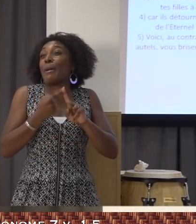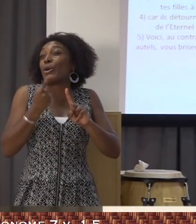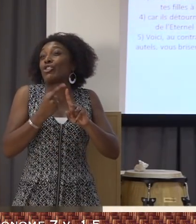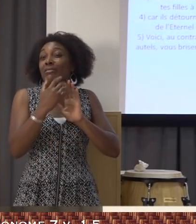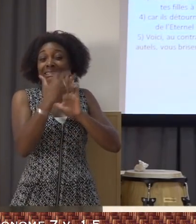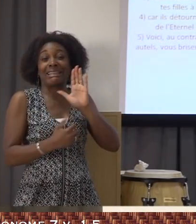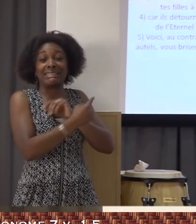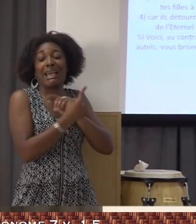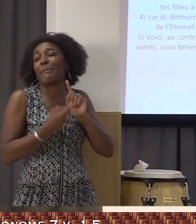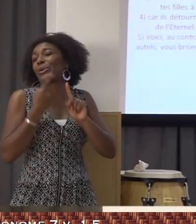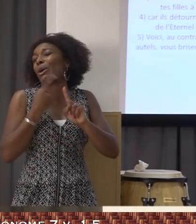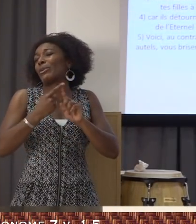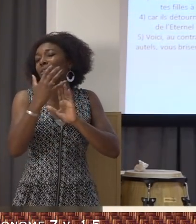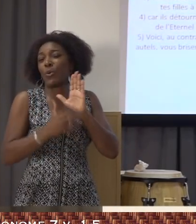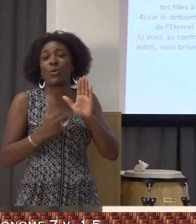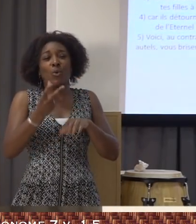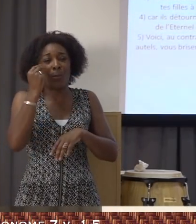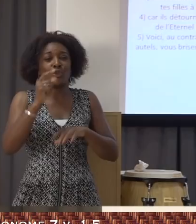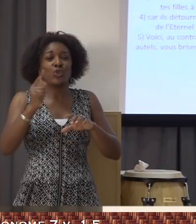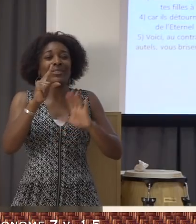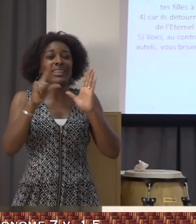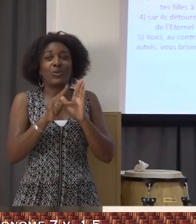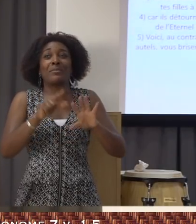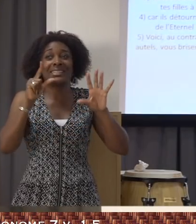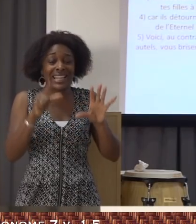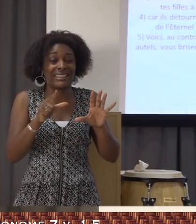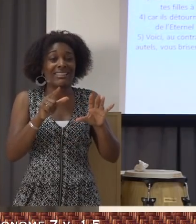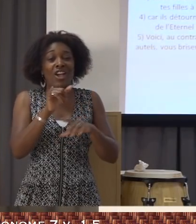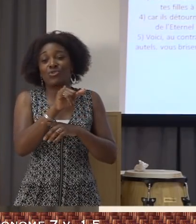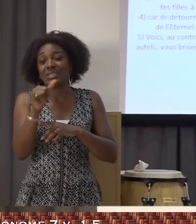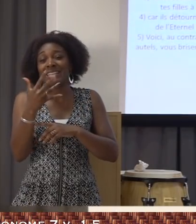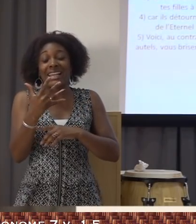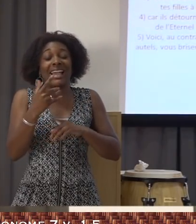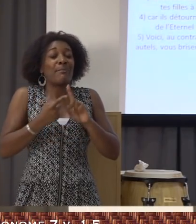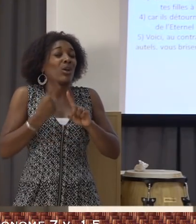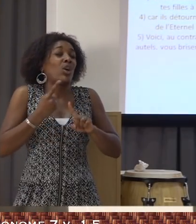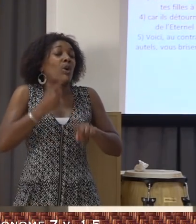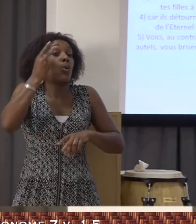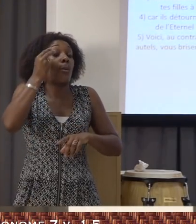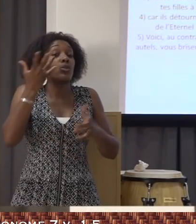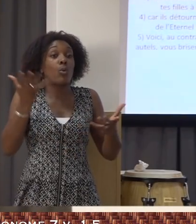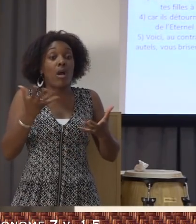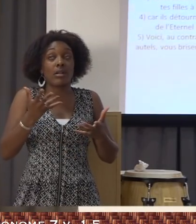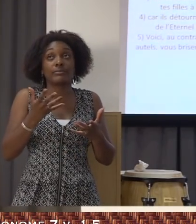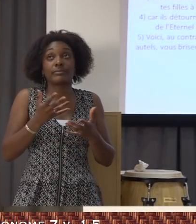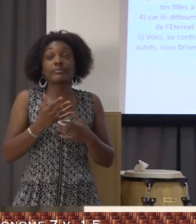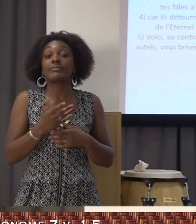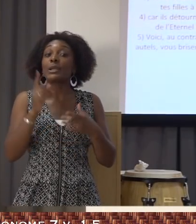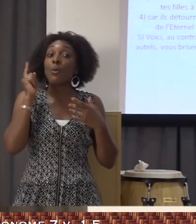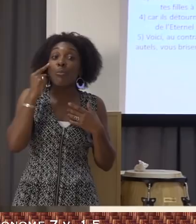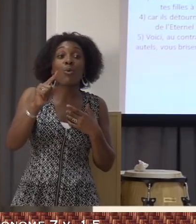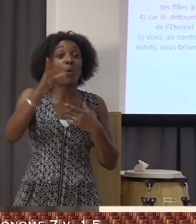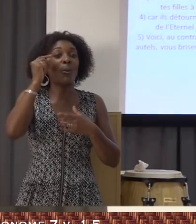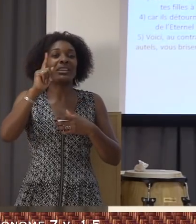comprendre le Deutéronome 7, versets 1 à 5, sa clé se trouve dans Daniel